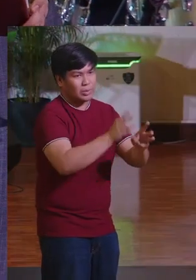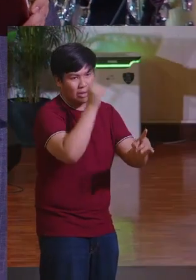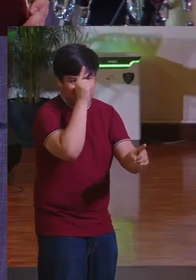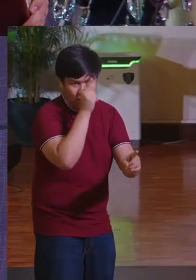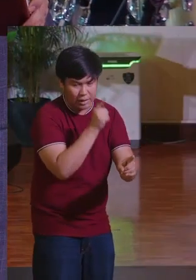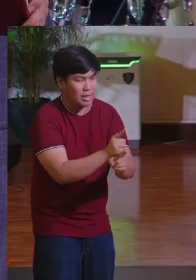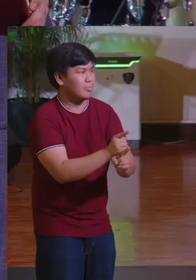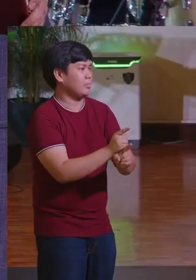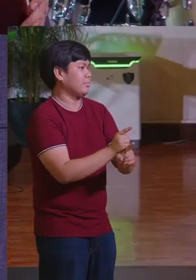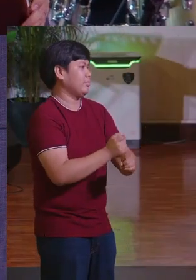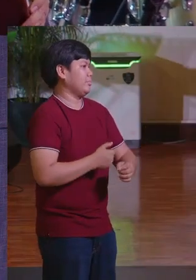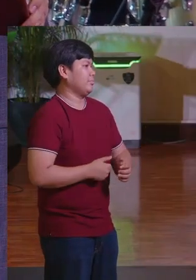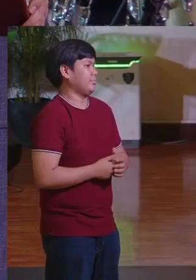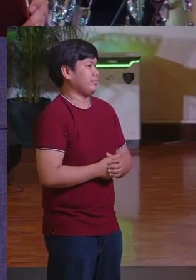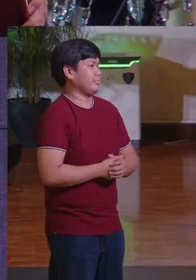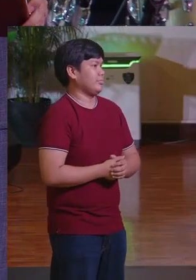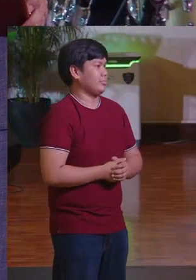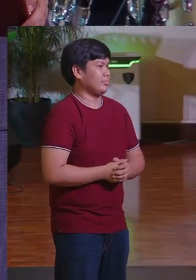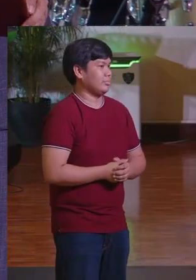us to be.